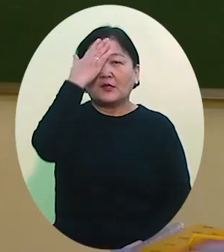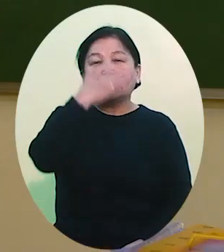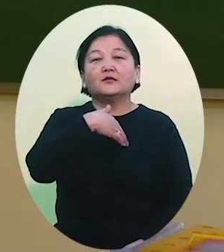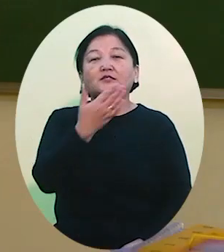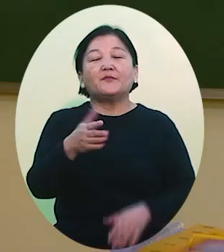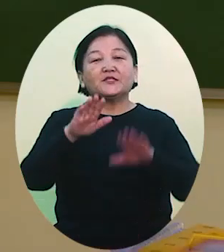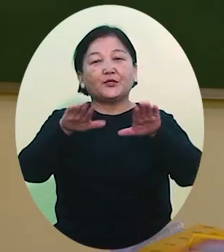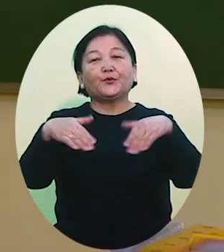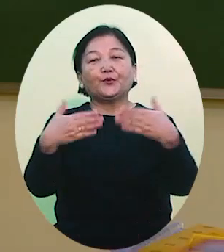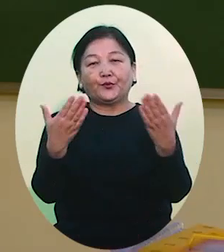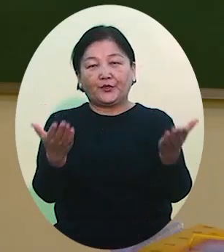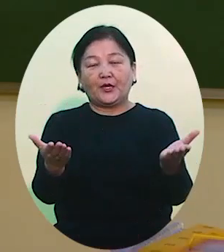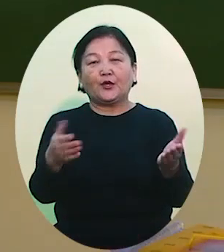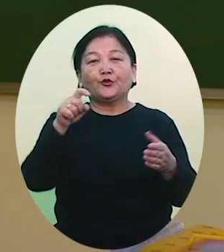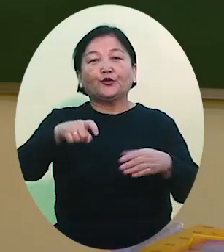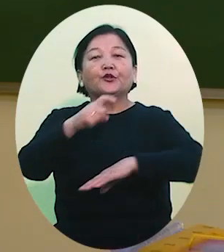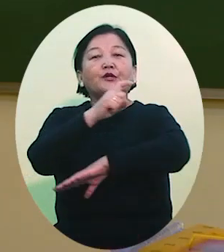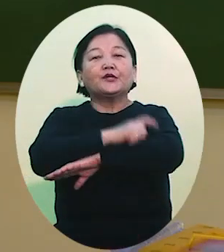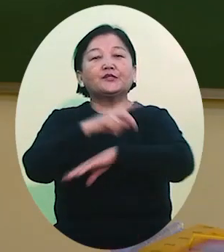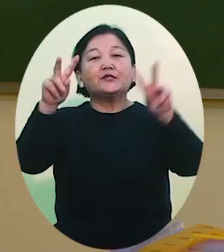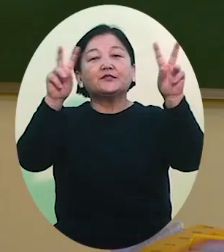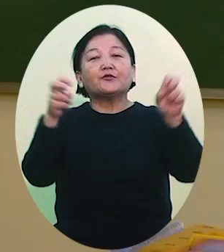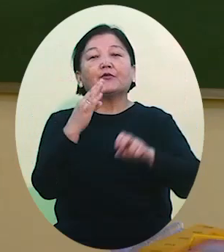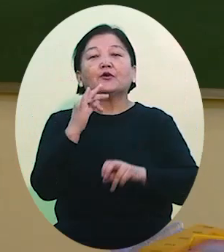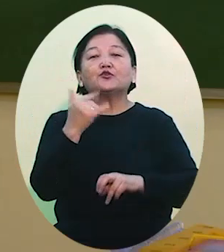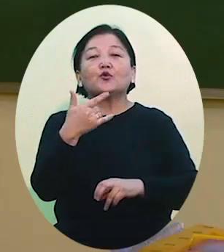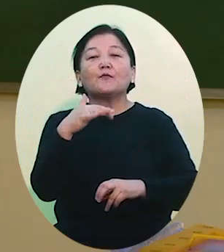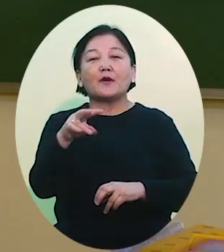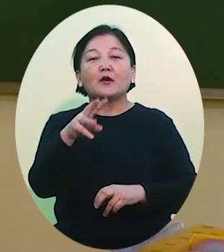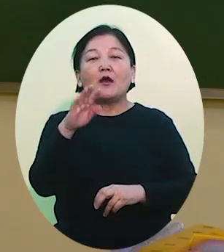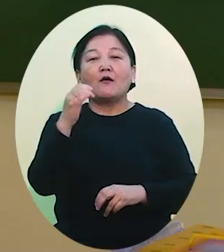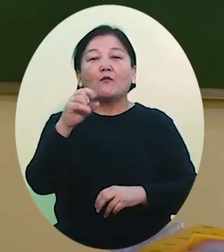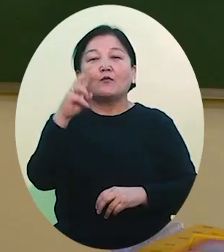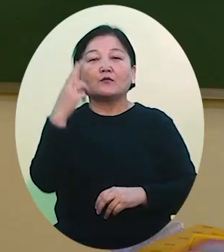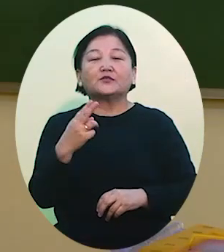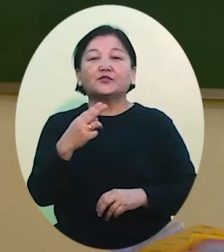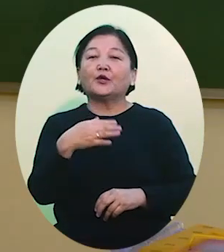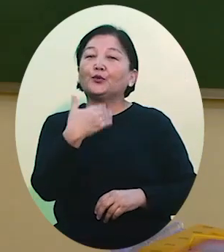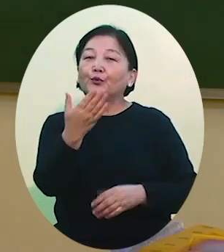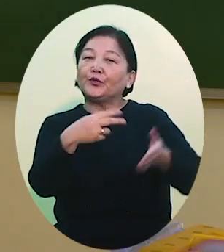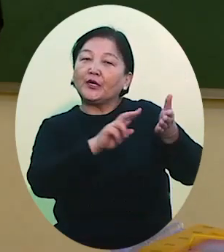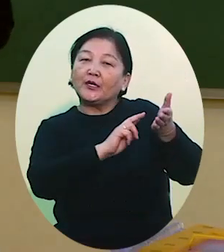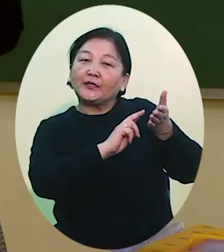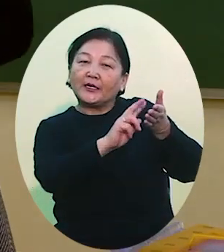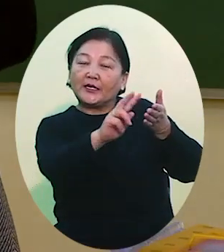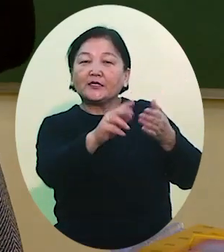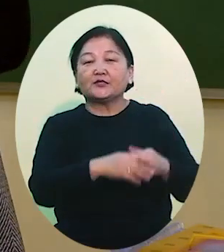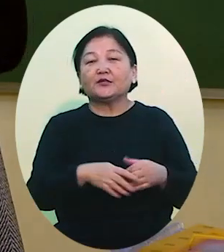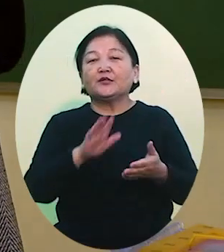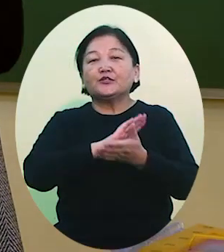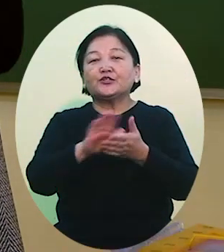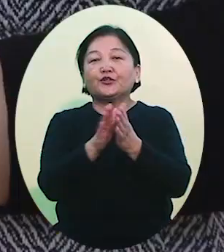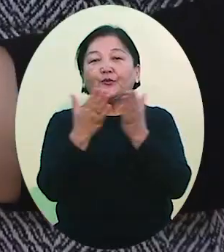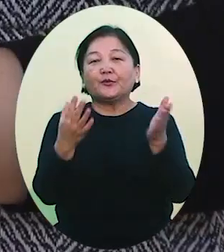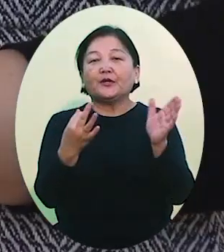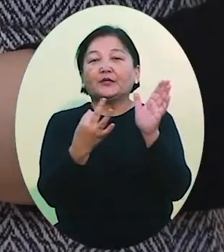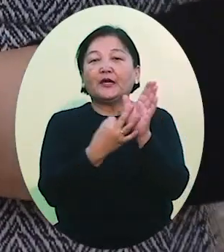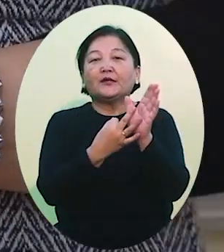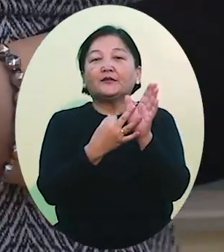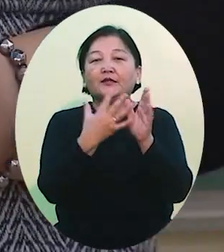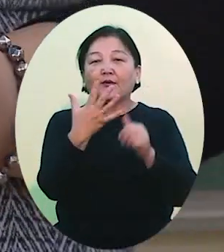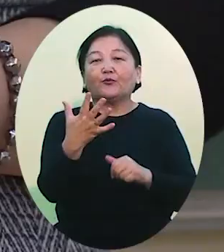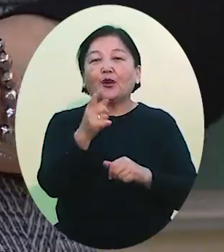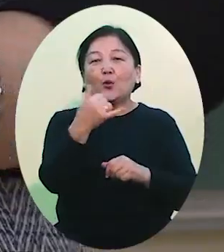За сайн байцгаана уу хүүхдүүдээ. Өнөөдрийн хичээлийн сэдэв шугам функц дүүний график. За шин томны 83-аас 85 дугаар хуудас, хуучин